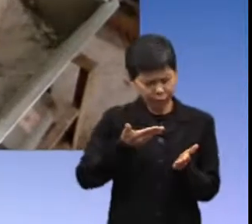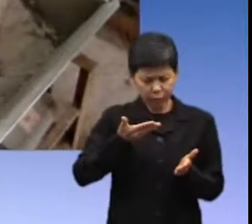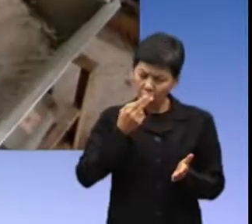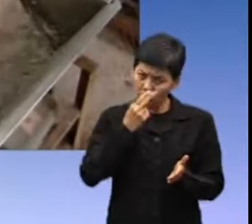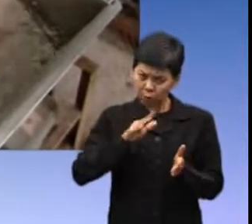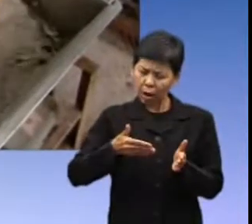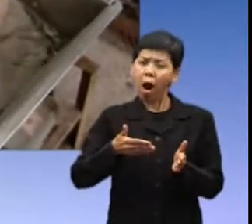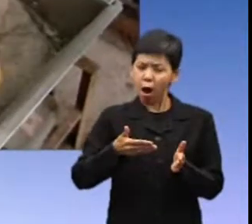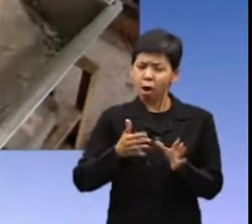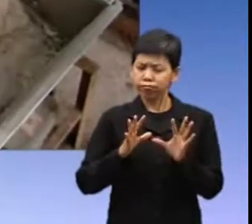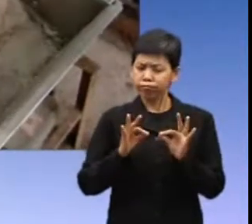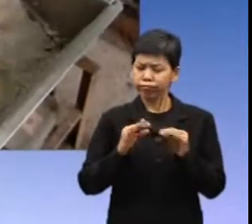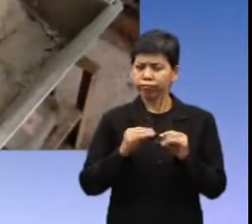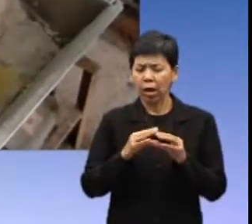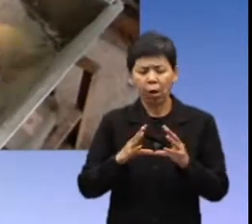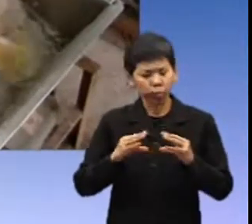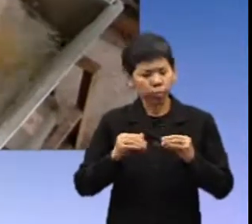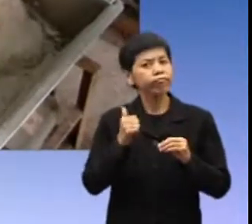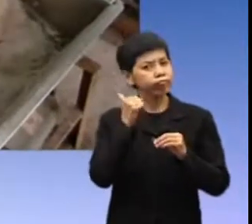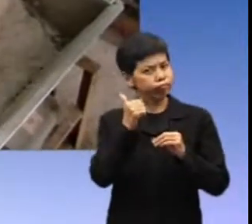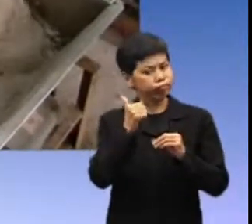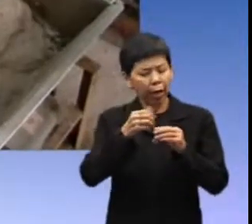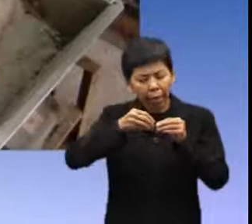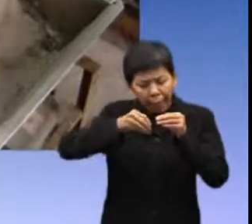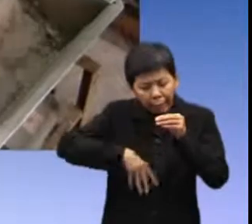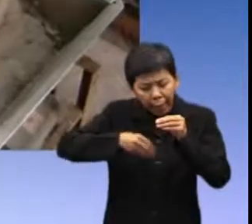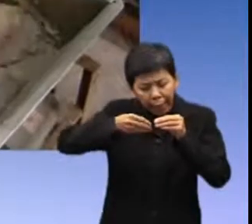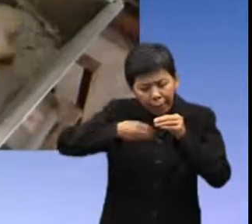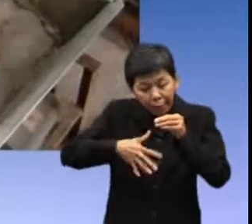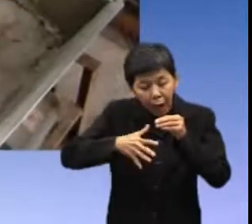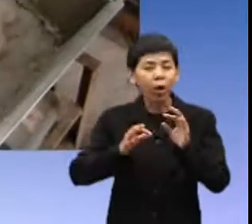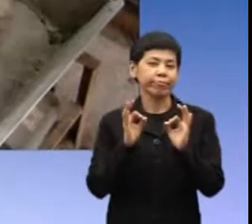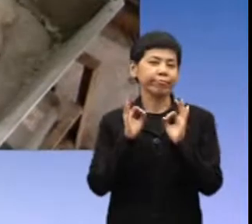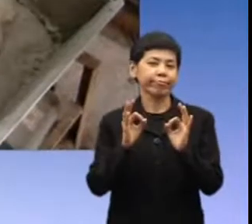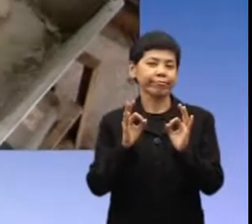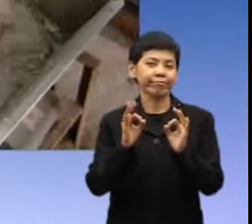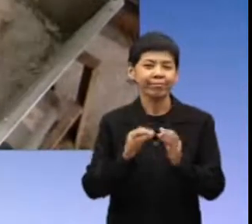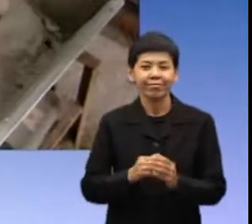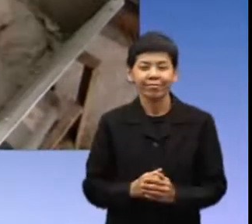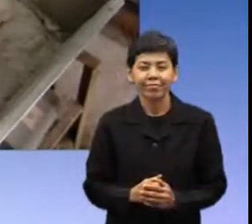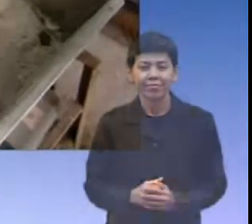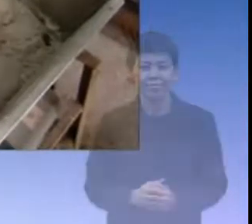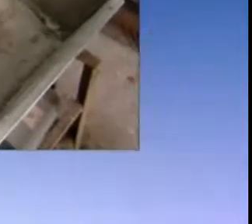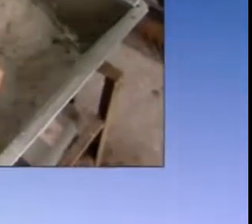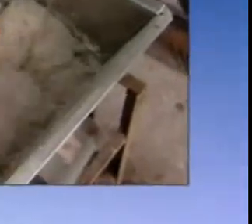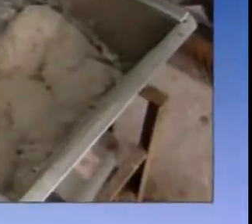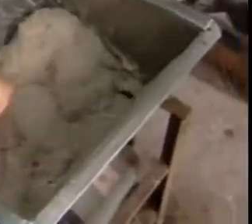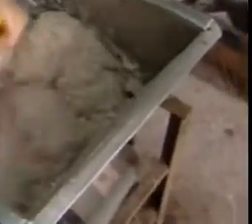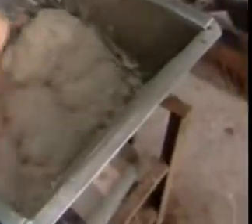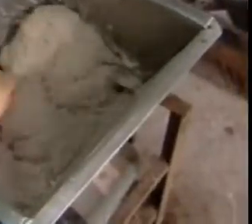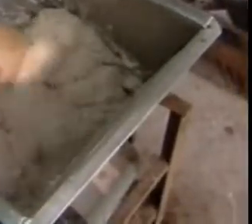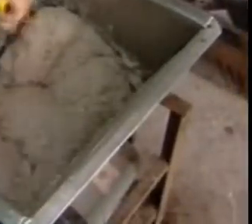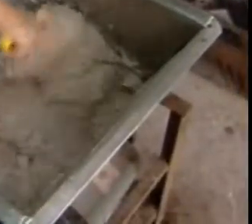การตักขึ้นดูถ้าเห็นว่าเหนียวจับตัวกันเป็นก้อนไม่หล่นก็เป็นอันใช้ได้แล้วล่ะครับ